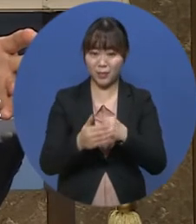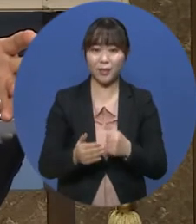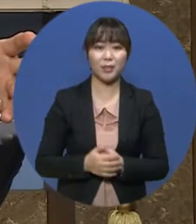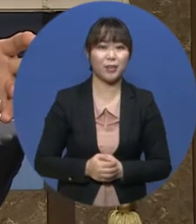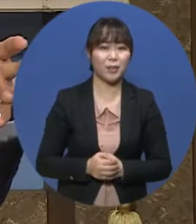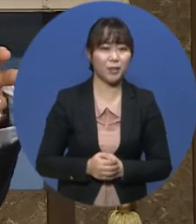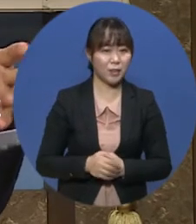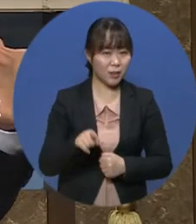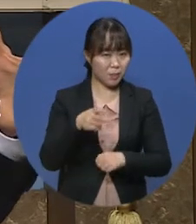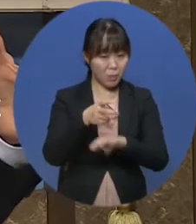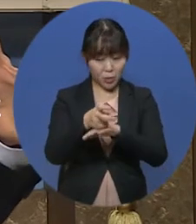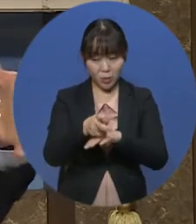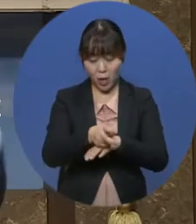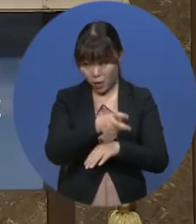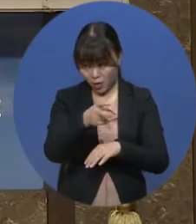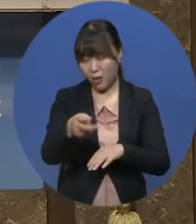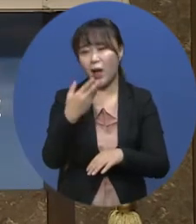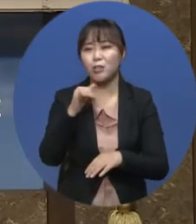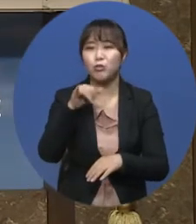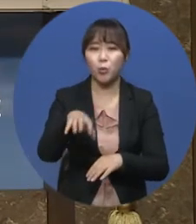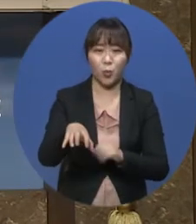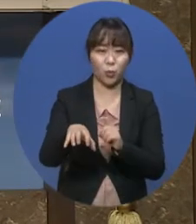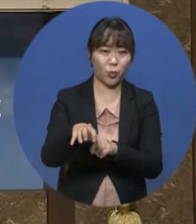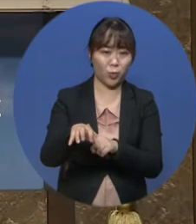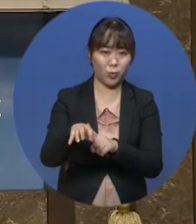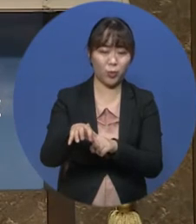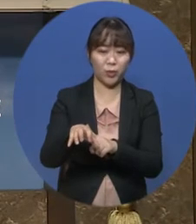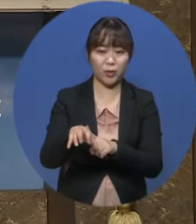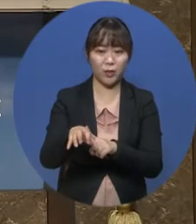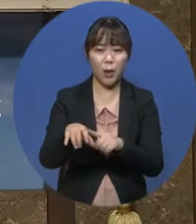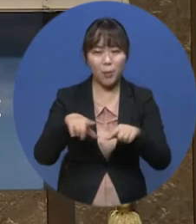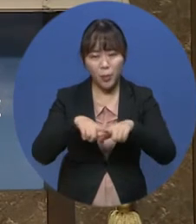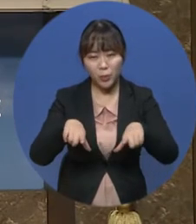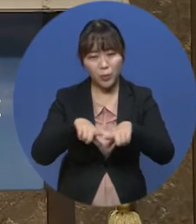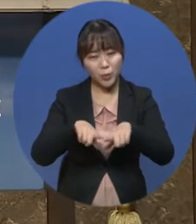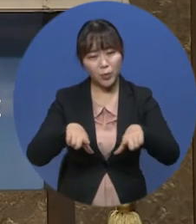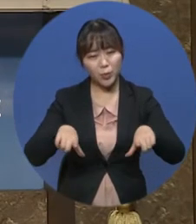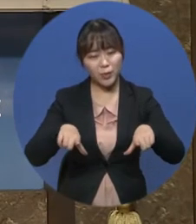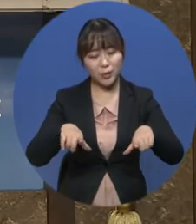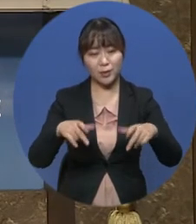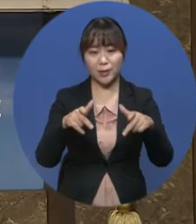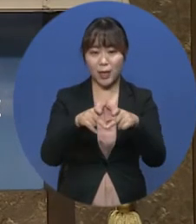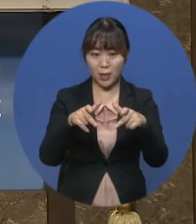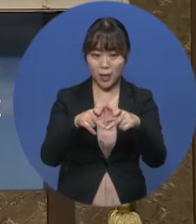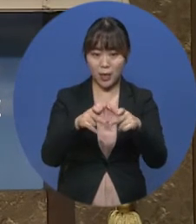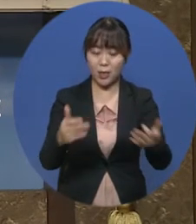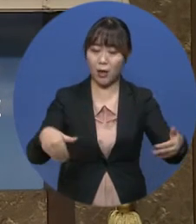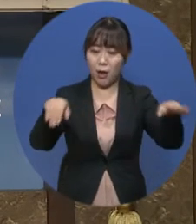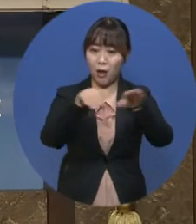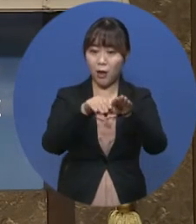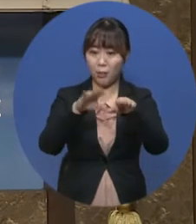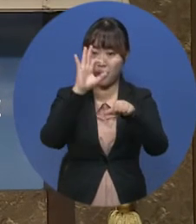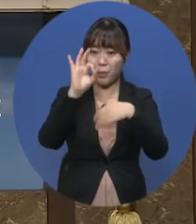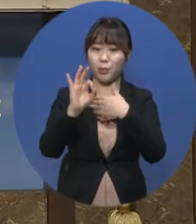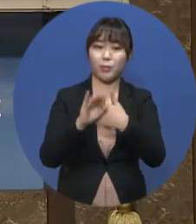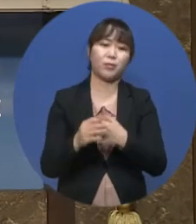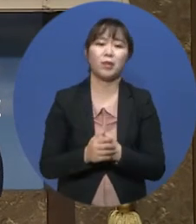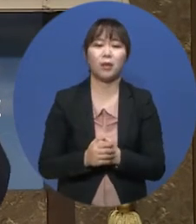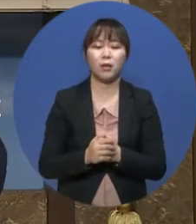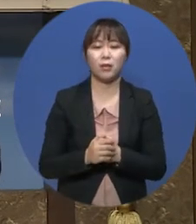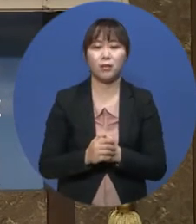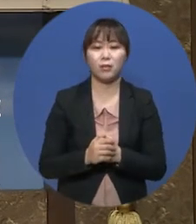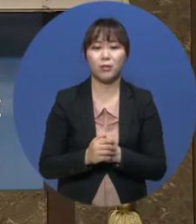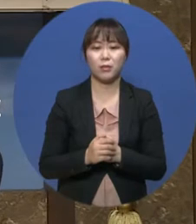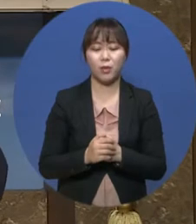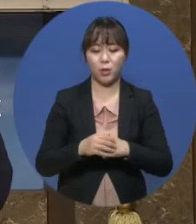차량이 들어갈 수 있는 지역이 돼야 되는데 보통 장애인 제 시설 같은 데 보면 4 이렇게